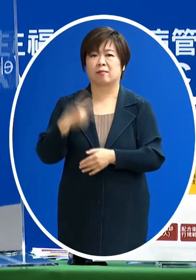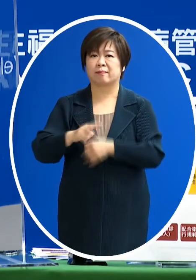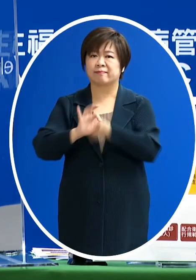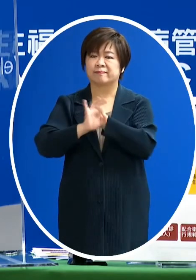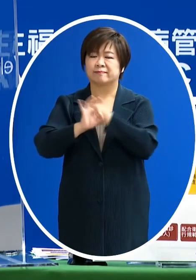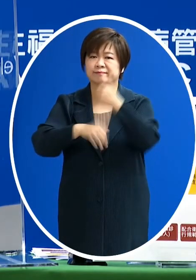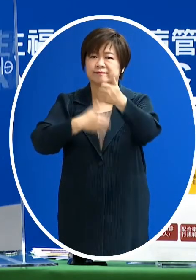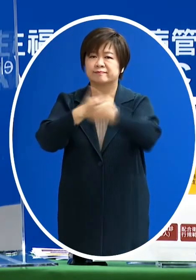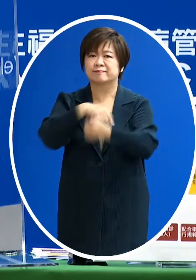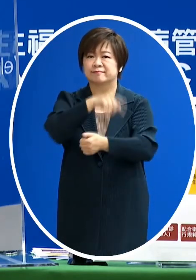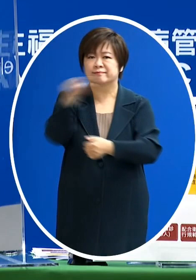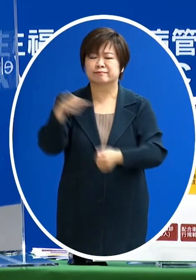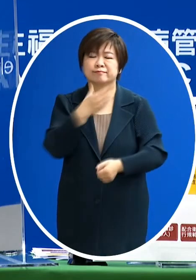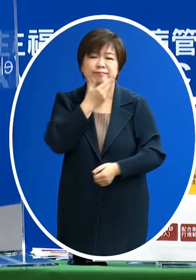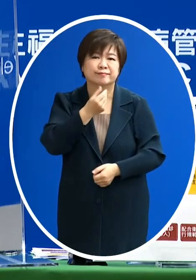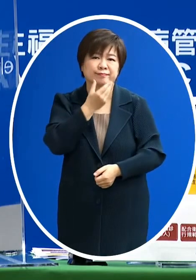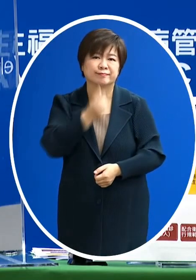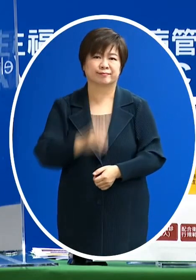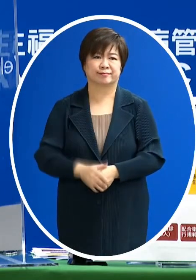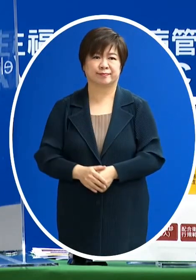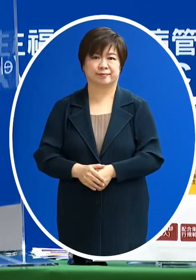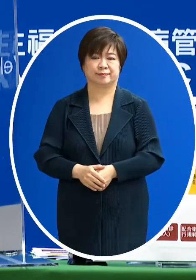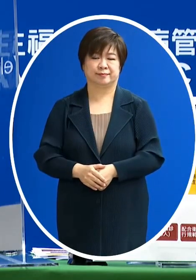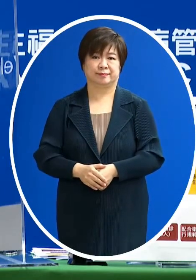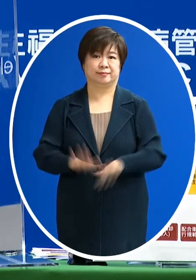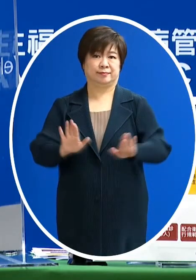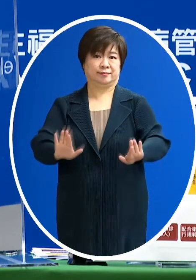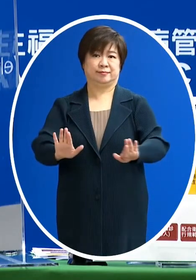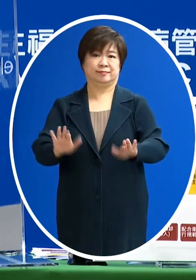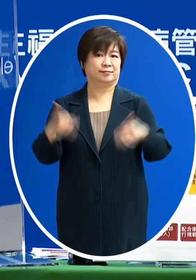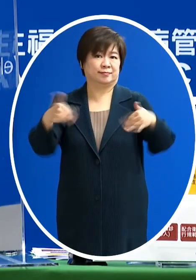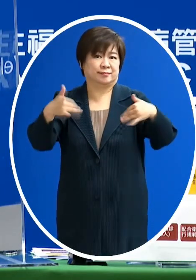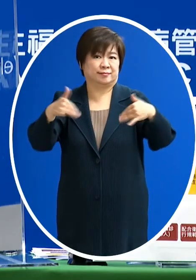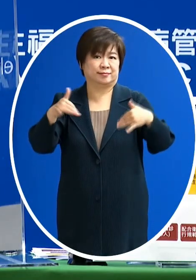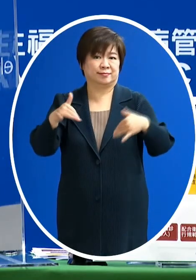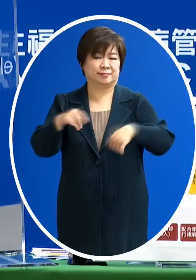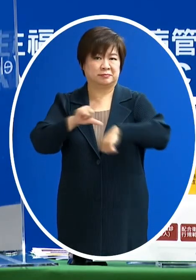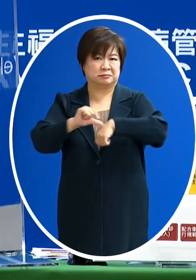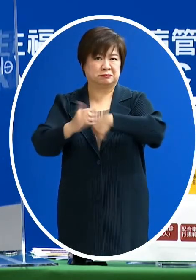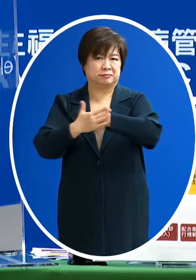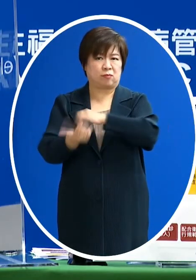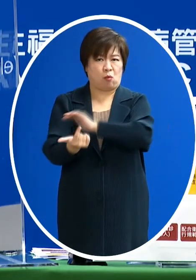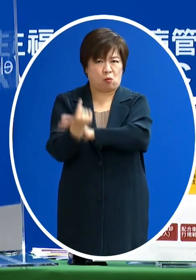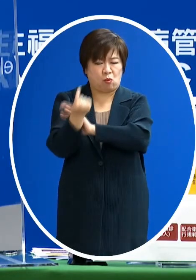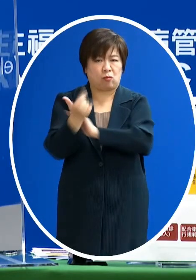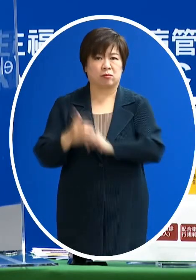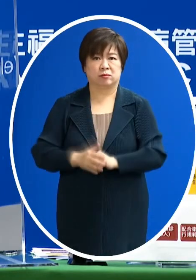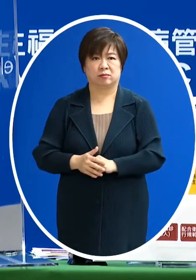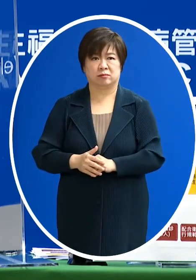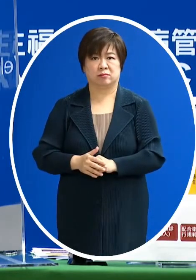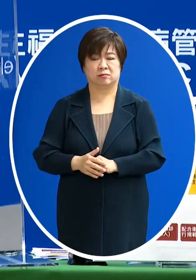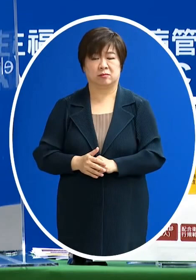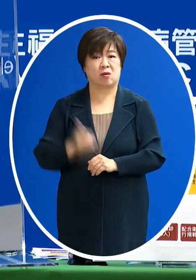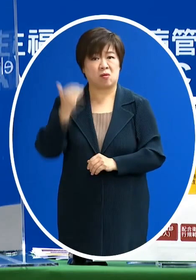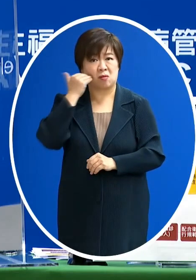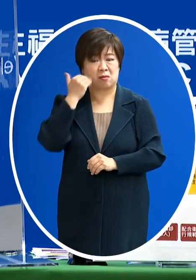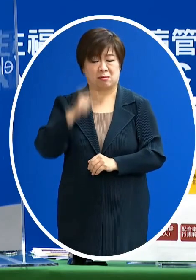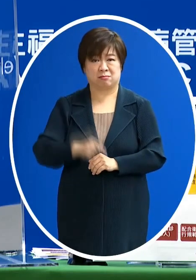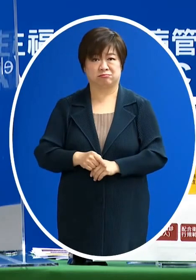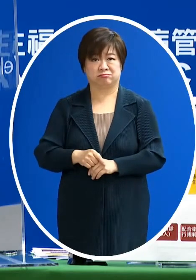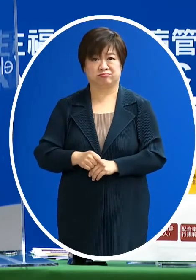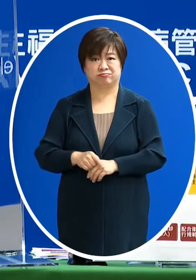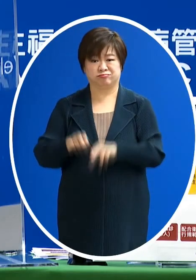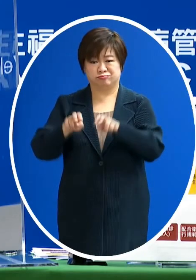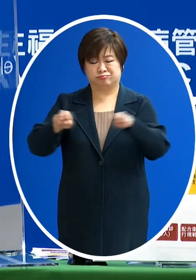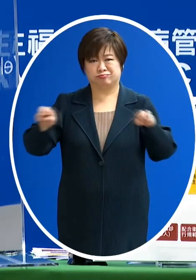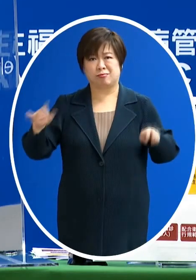家更舒服的方式来做。不过目前这是因为要时间要快，因为你在候机室也没有办法让人家